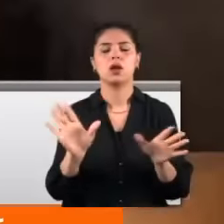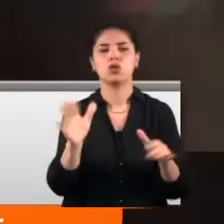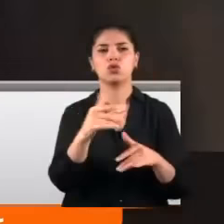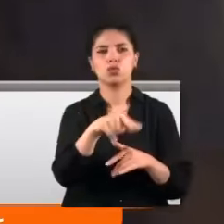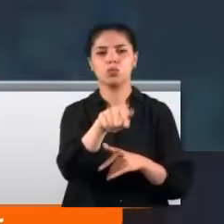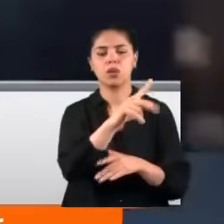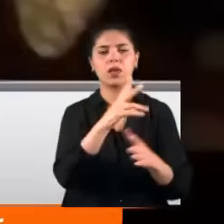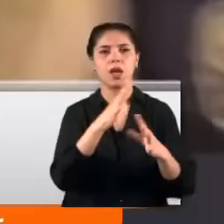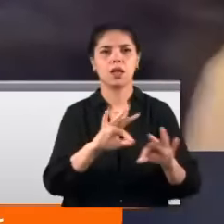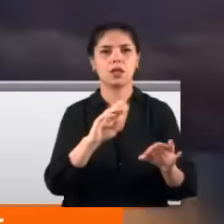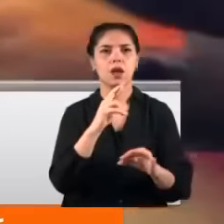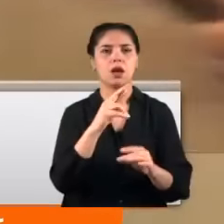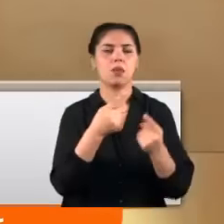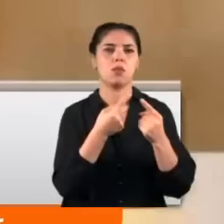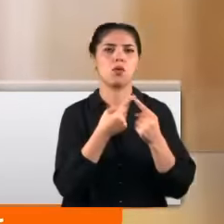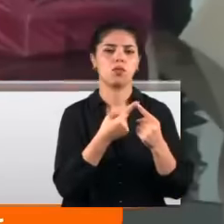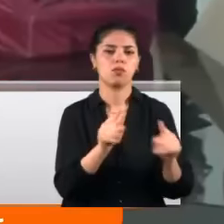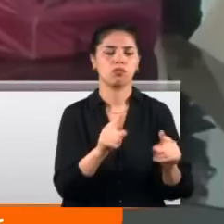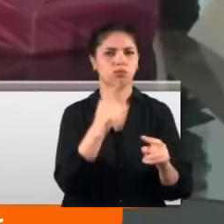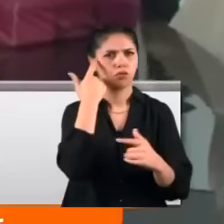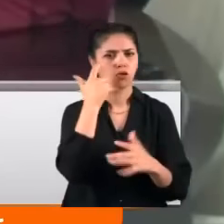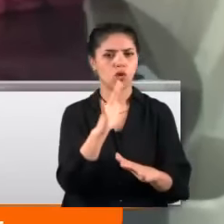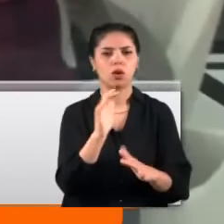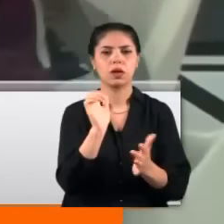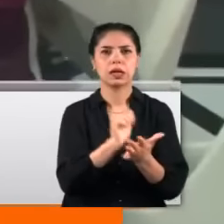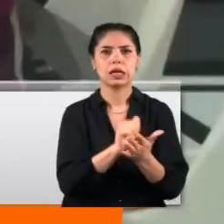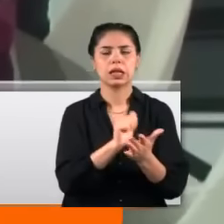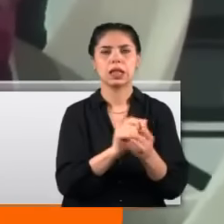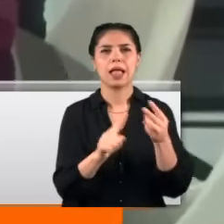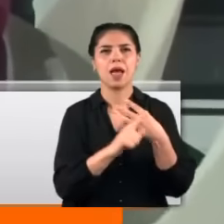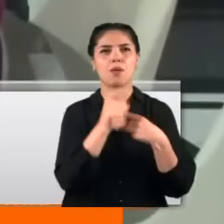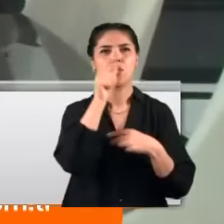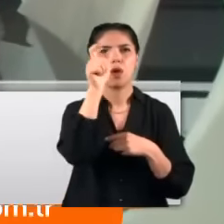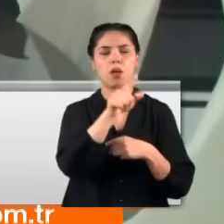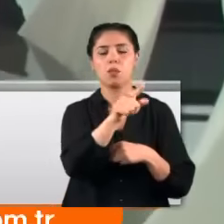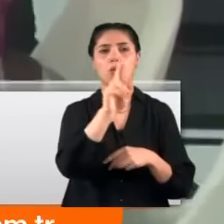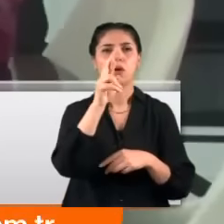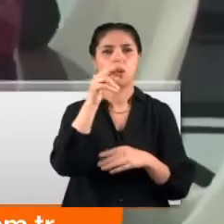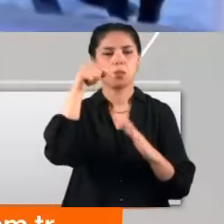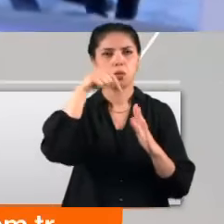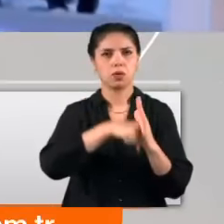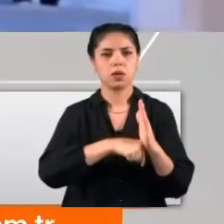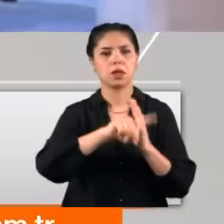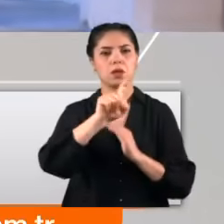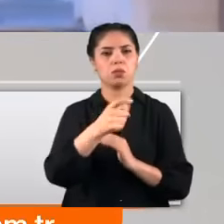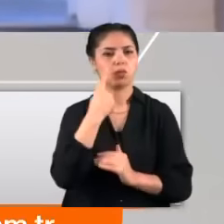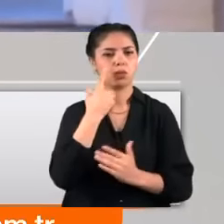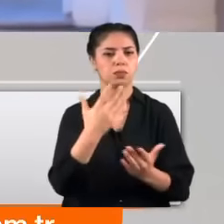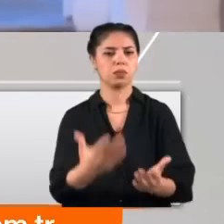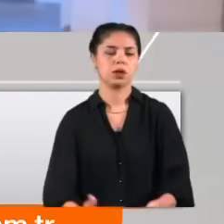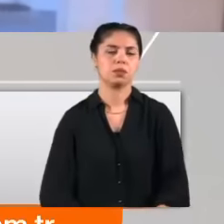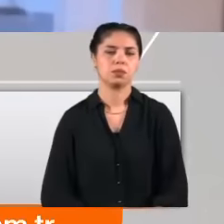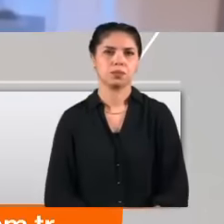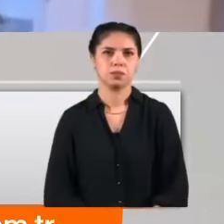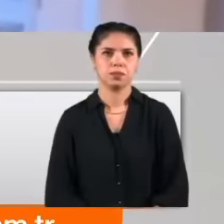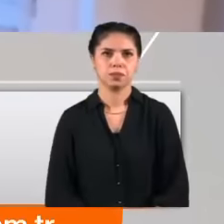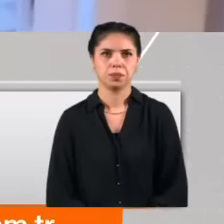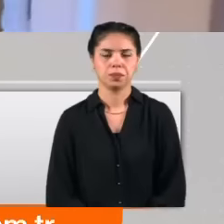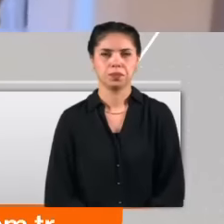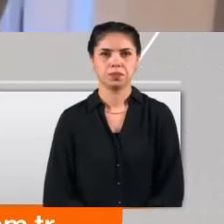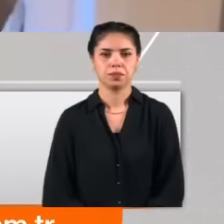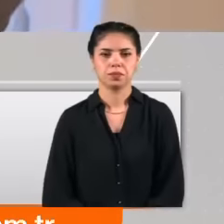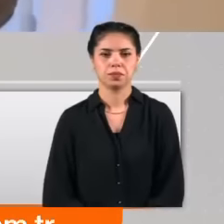hazırladığı rapor bir hayli şaşırtıcıydı. Gazeteci Emrullah Erdinç o raporun detaylarına ulaştı. Rapora baktığımızda